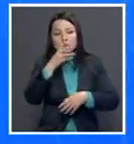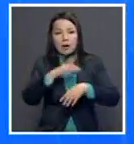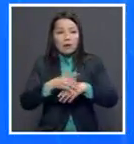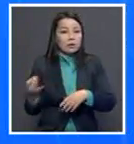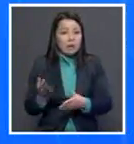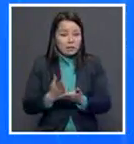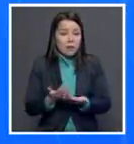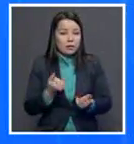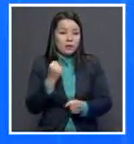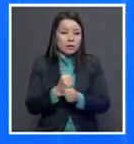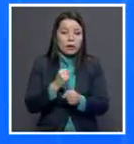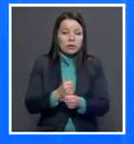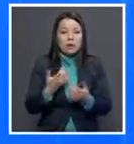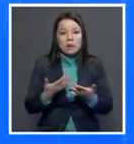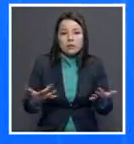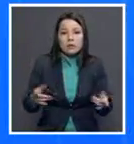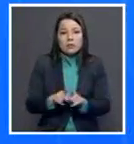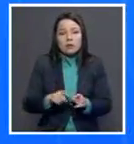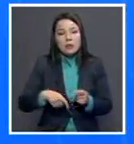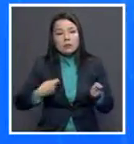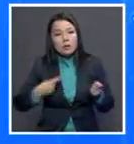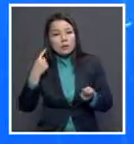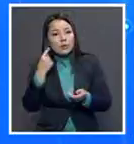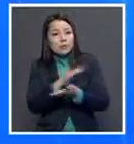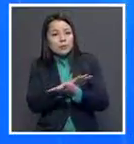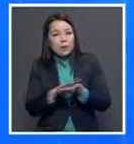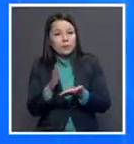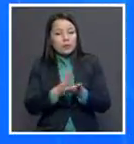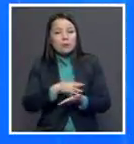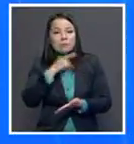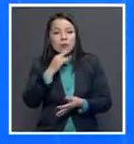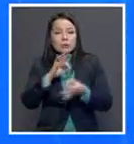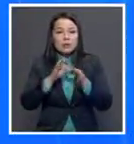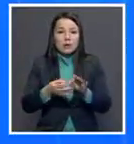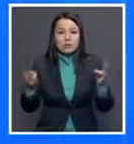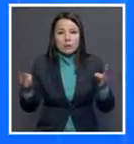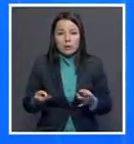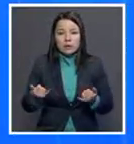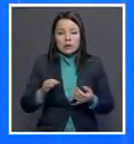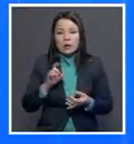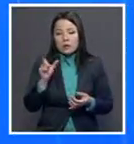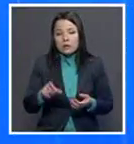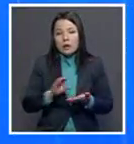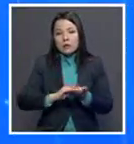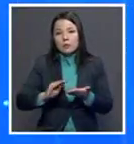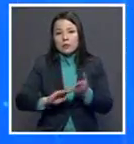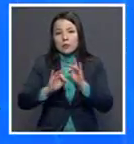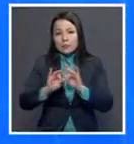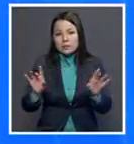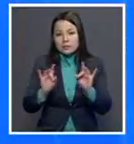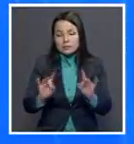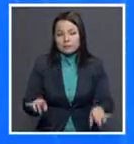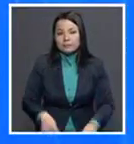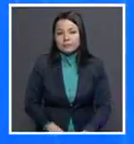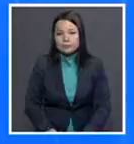Сондықтан шеберлерде аспапты жасағанда оның дыбысының таза болуына баса мән береді. Тілшіміз Нұрлан Асқарлы ата кәсіпті жалғастырған